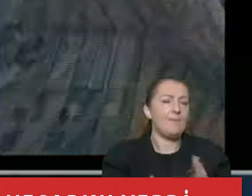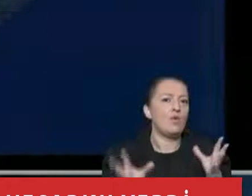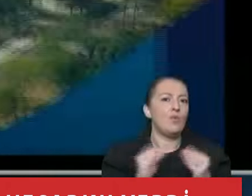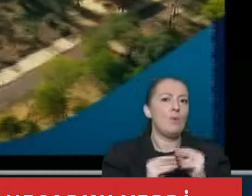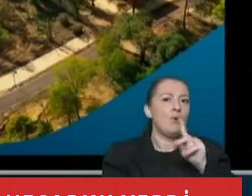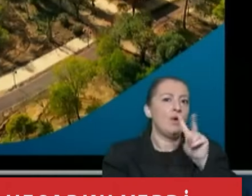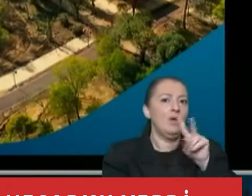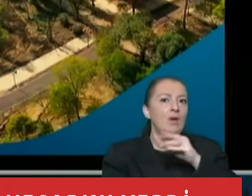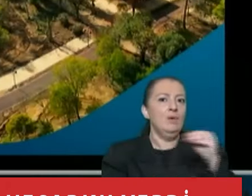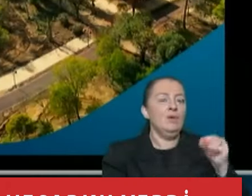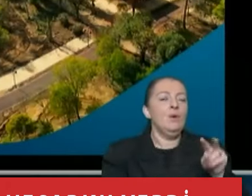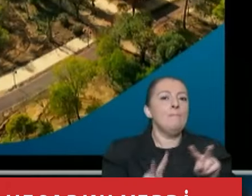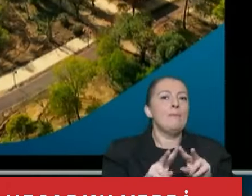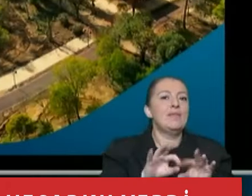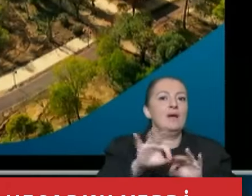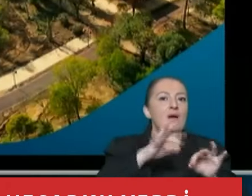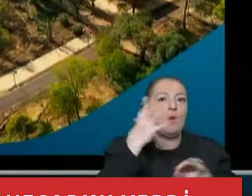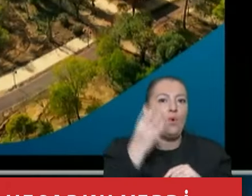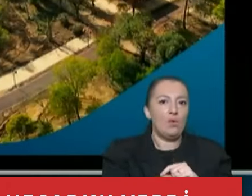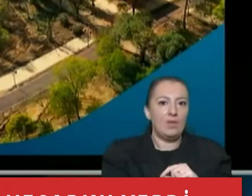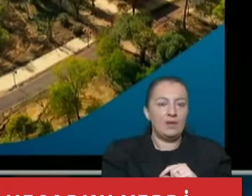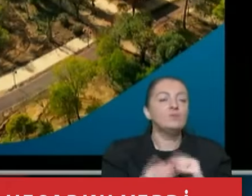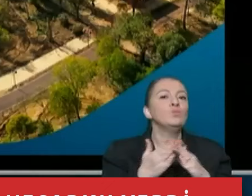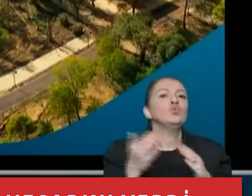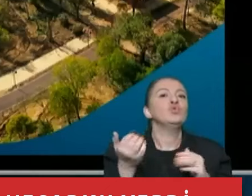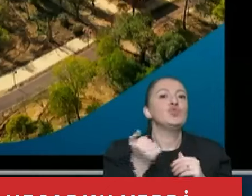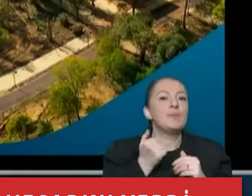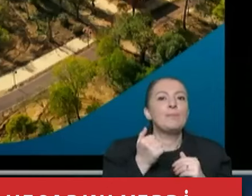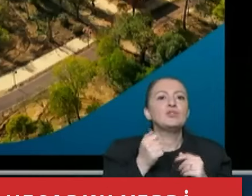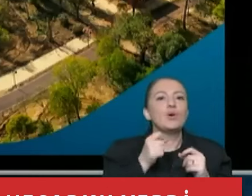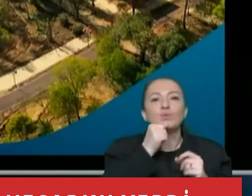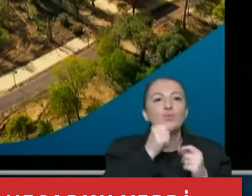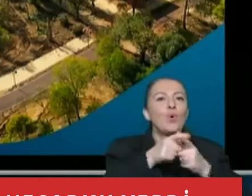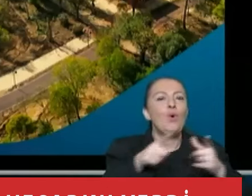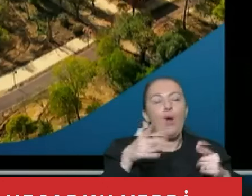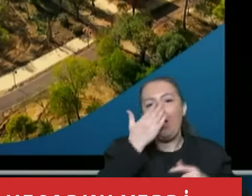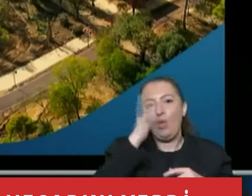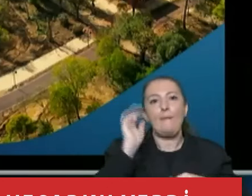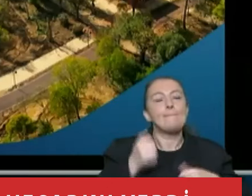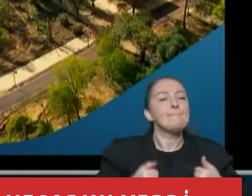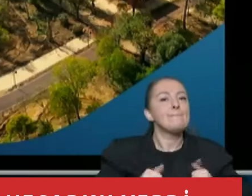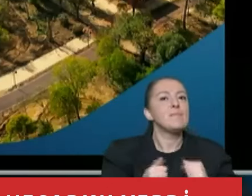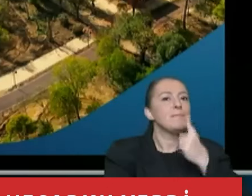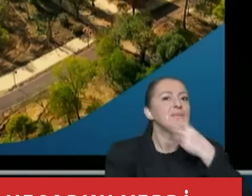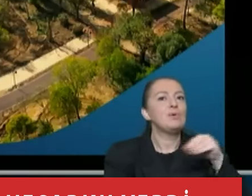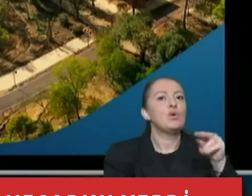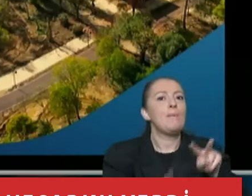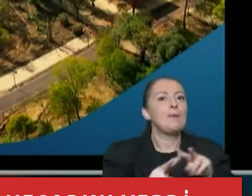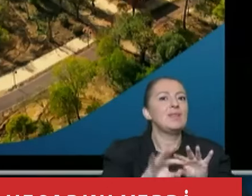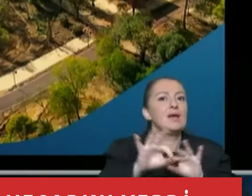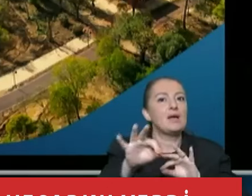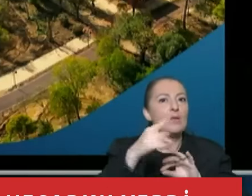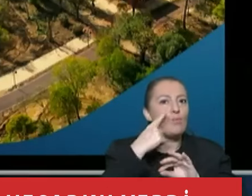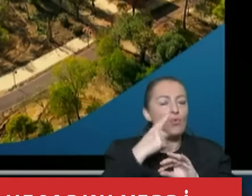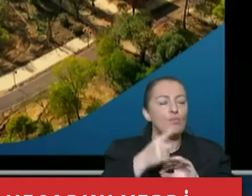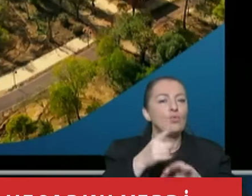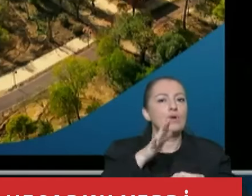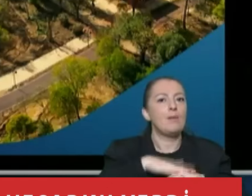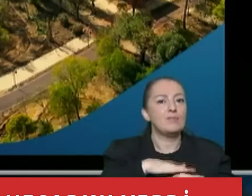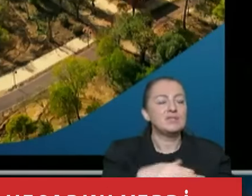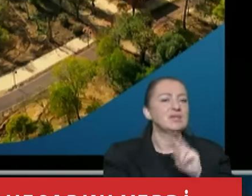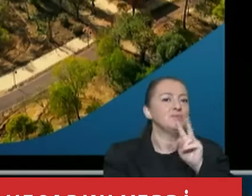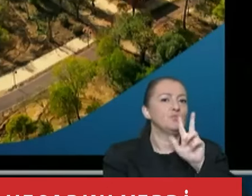12 milyon metrekare olacak olan Büyükçekmece Gölü doğal yaşam parkının 1 milyon metrekarelik alanını uygulamasını